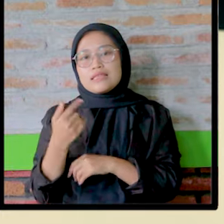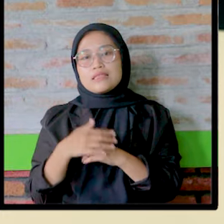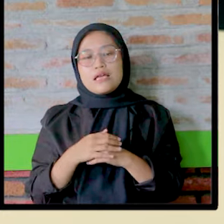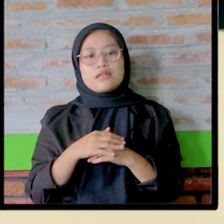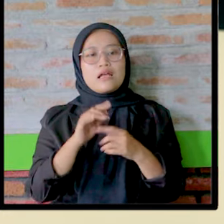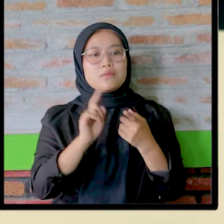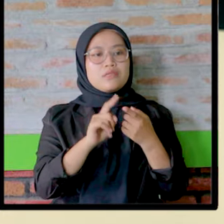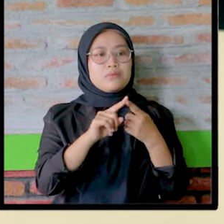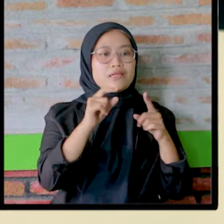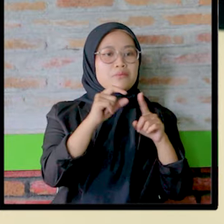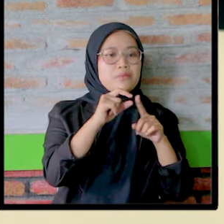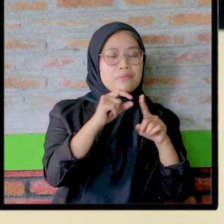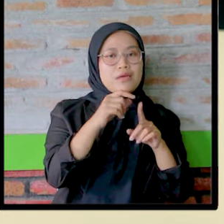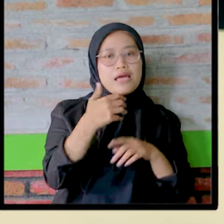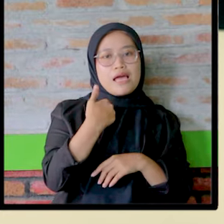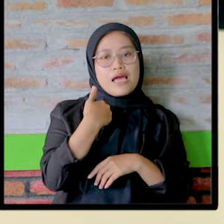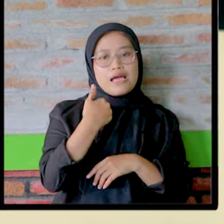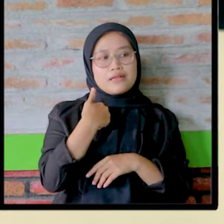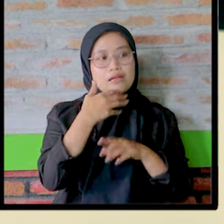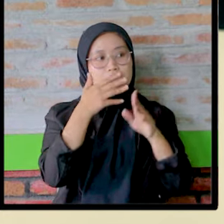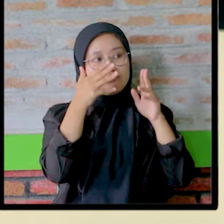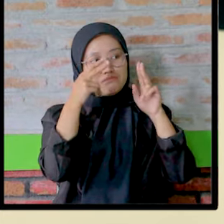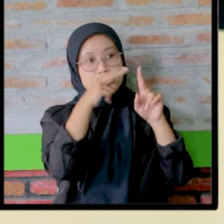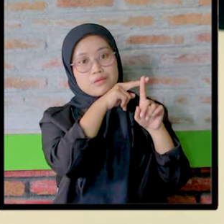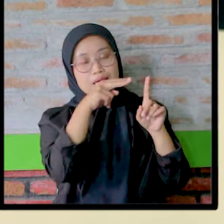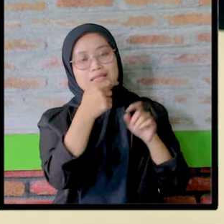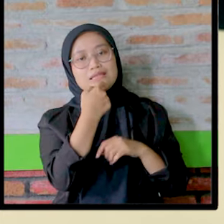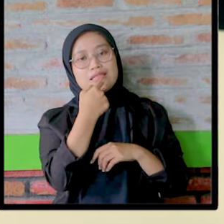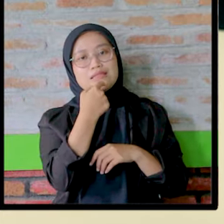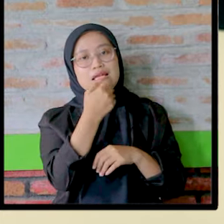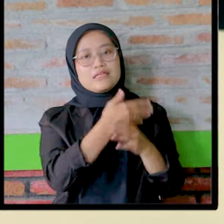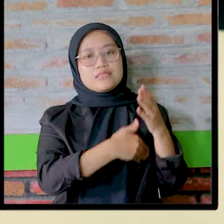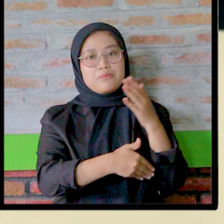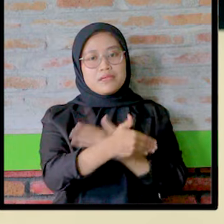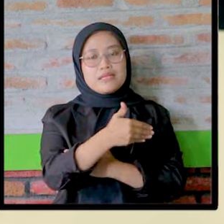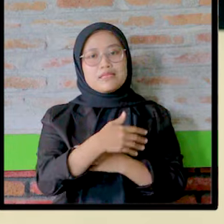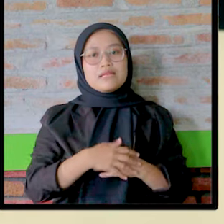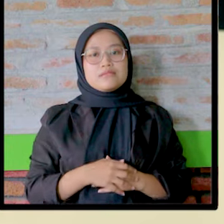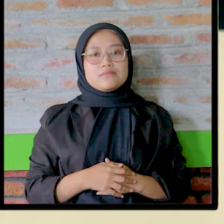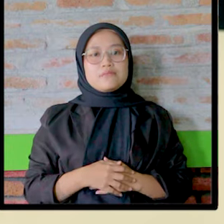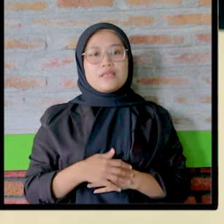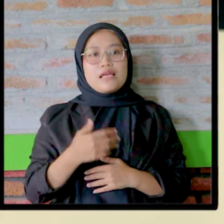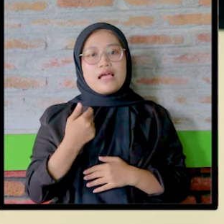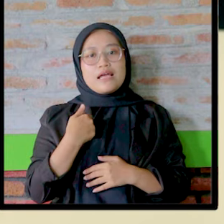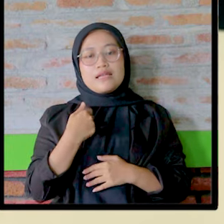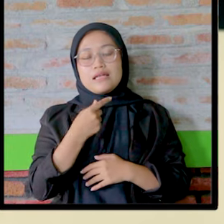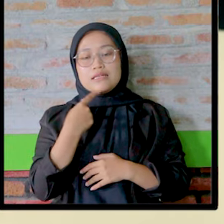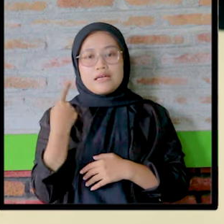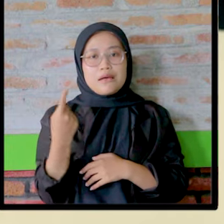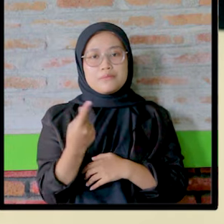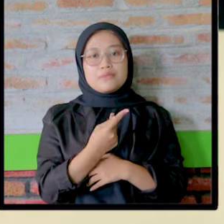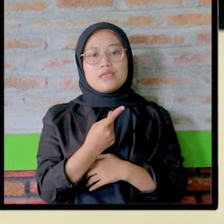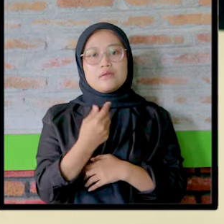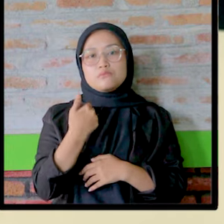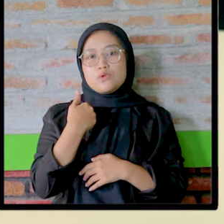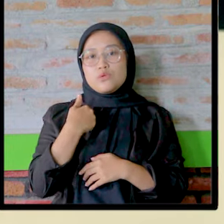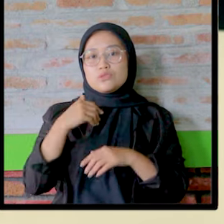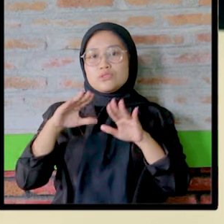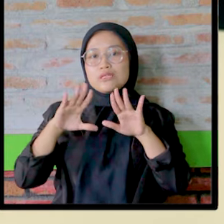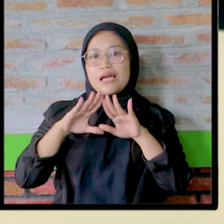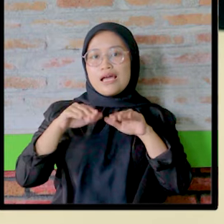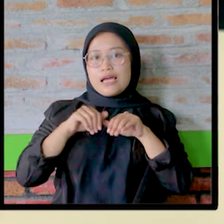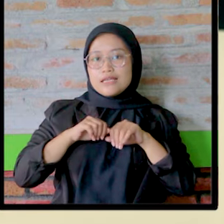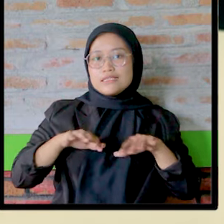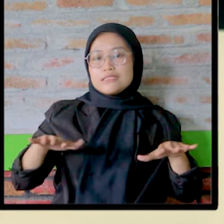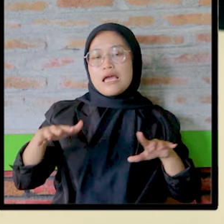PP juga punya perspektif penyandang disabilitas e di pes ada kami juga ee punya Aisah punya